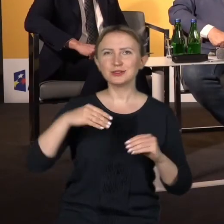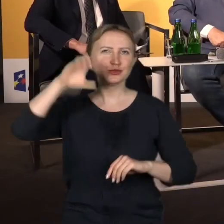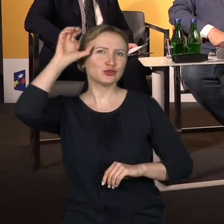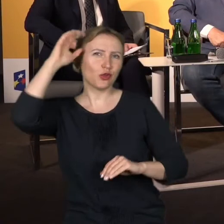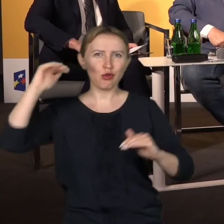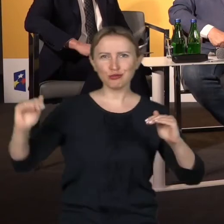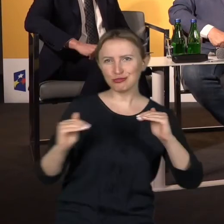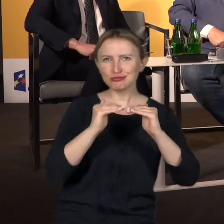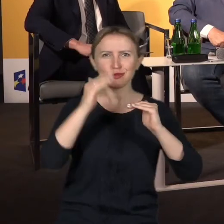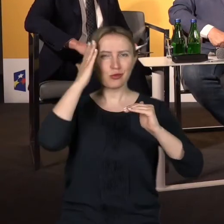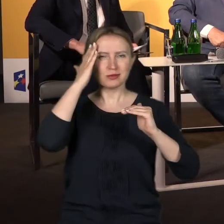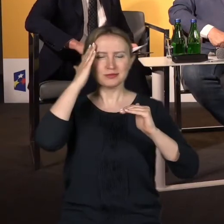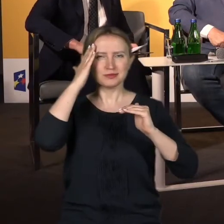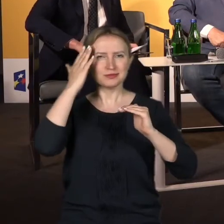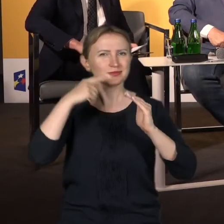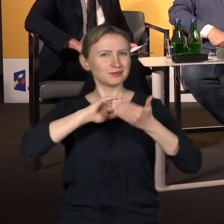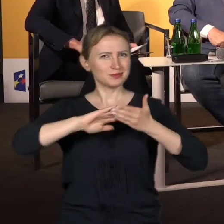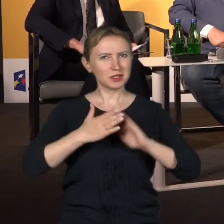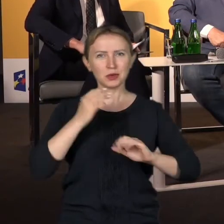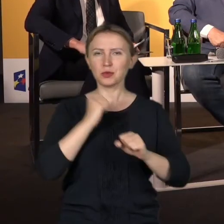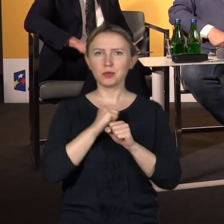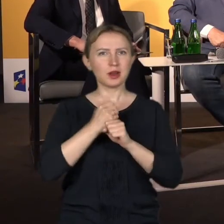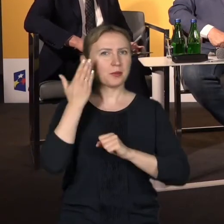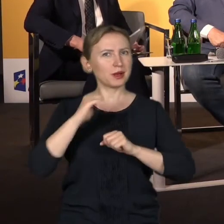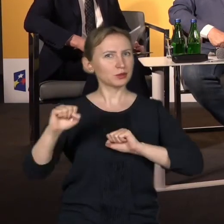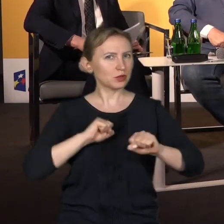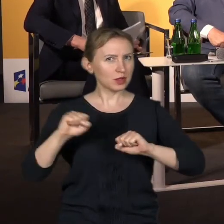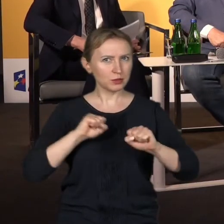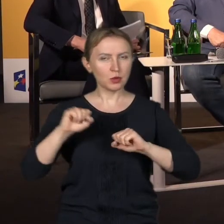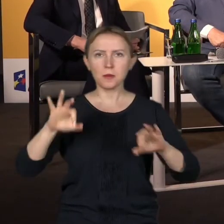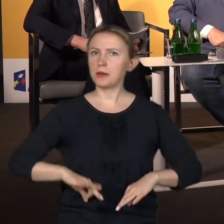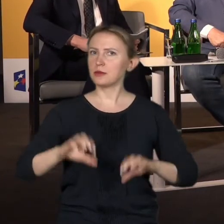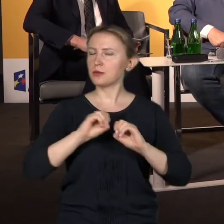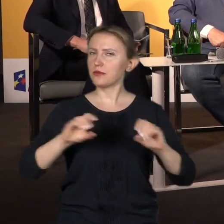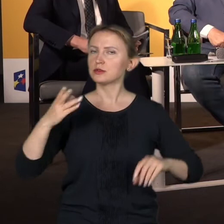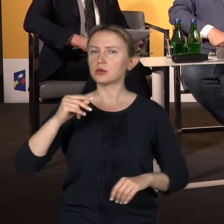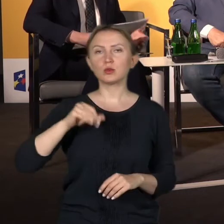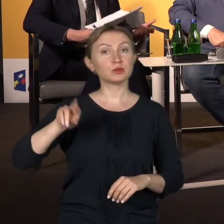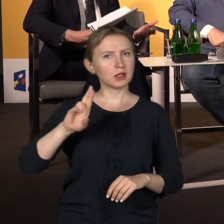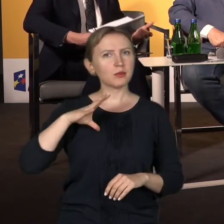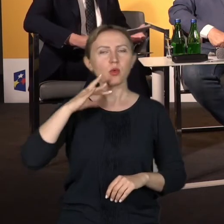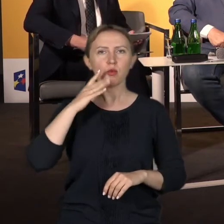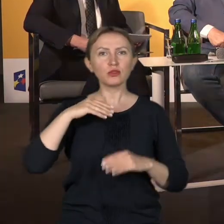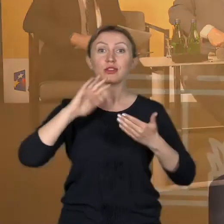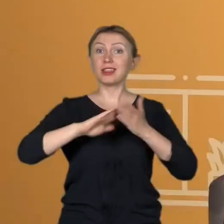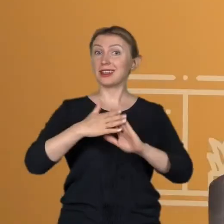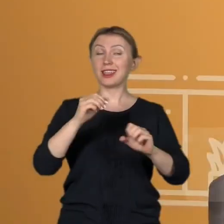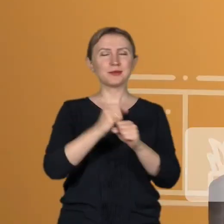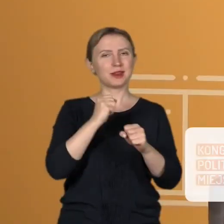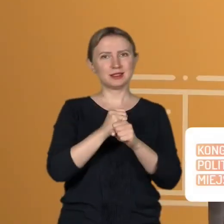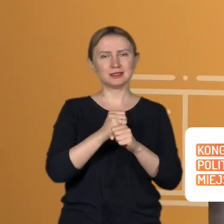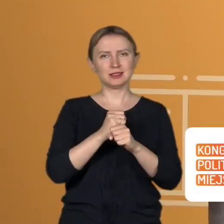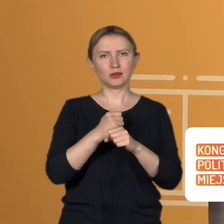zdolność dostosowania się właśnie do tego rynku pracy bardzo dynamicznego, o którym pan profesor Muster mówił, do tego rynku pracy, co do